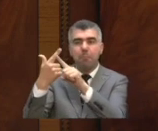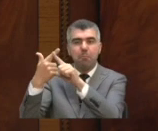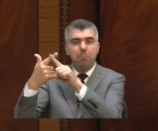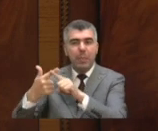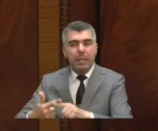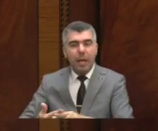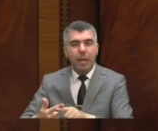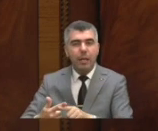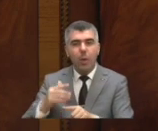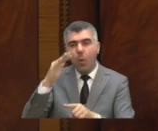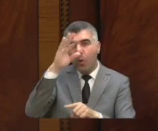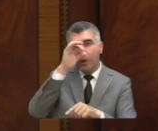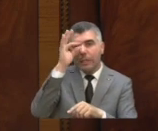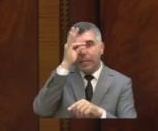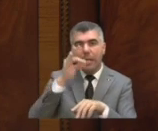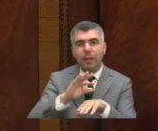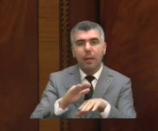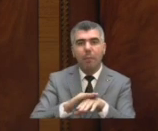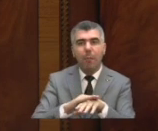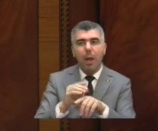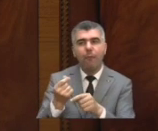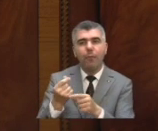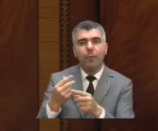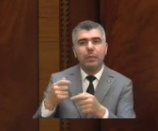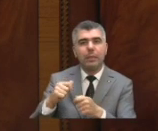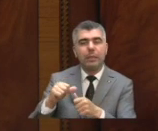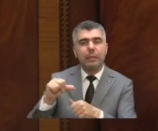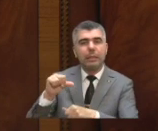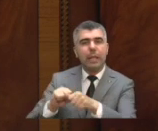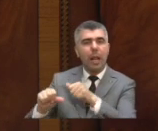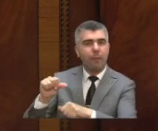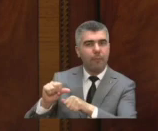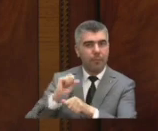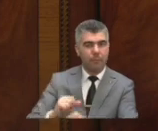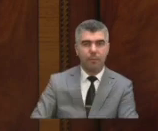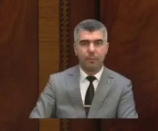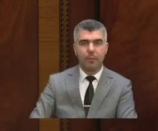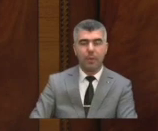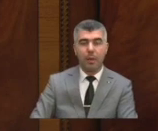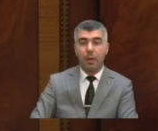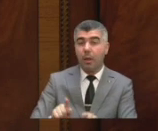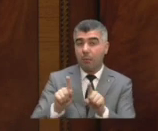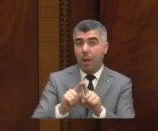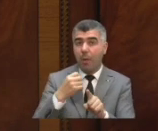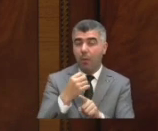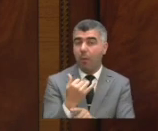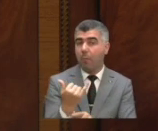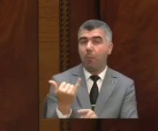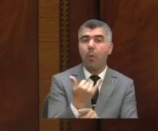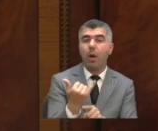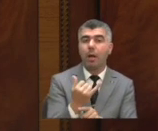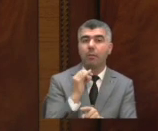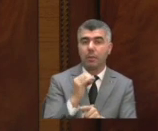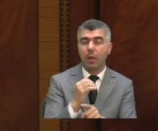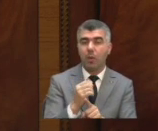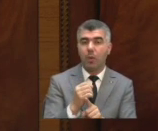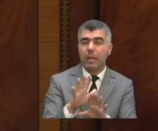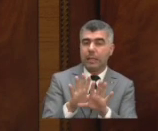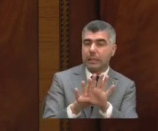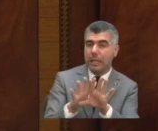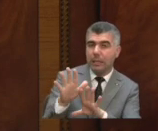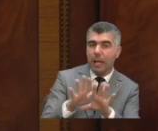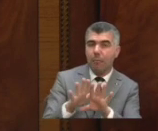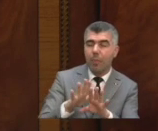والسياسه النقديه في نفس السياق سيتم العمل على توطيد التدابير الراميه الى